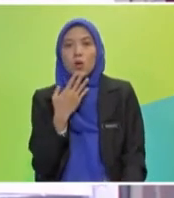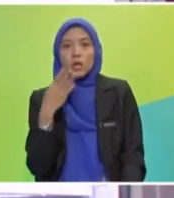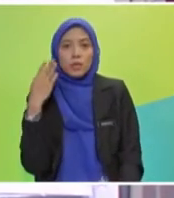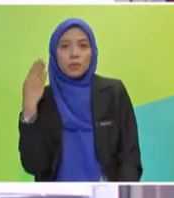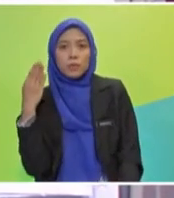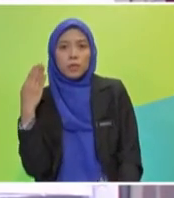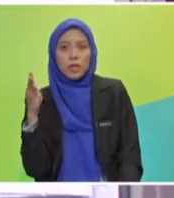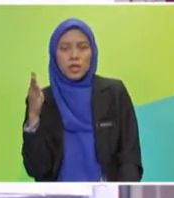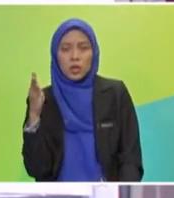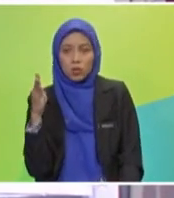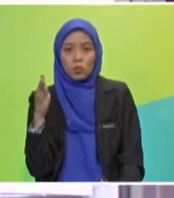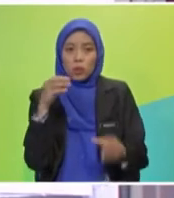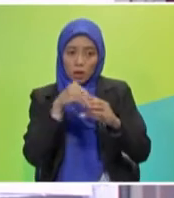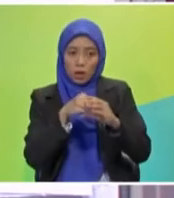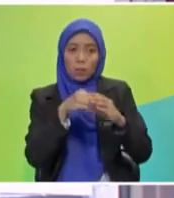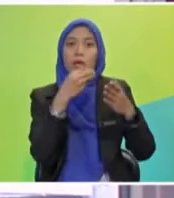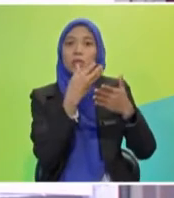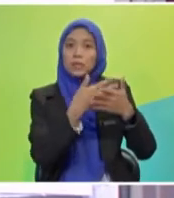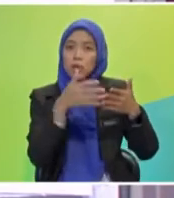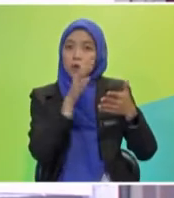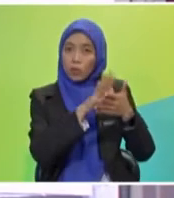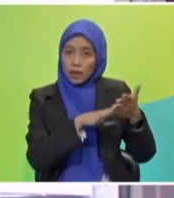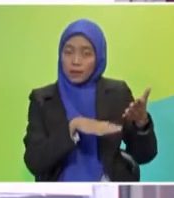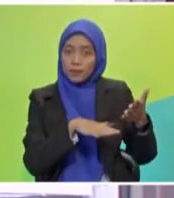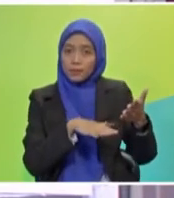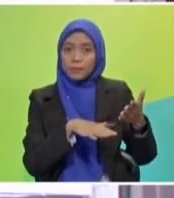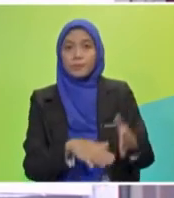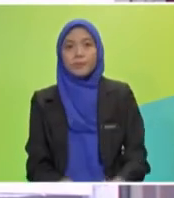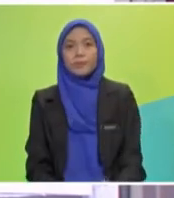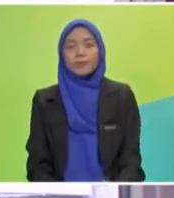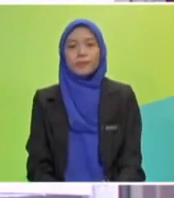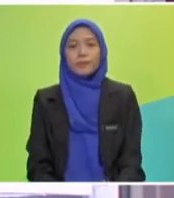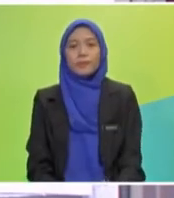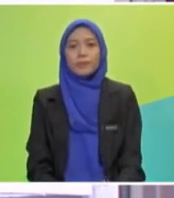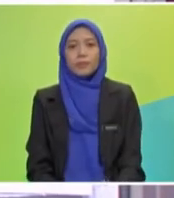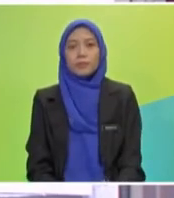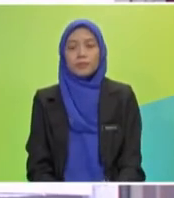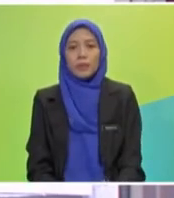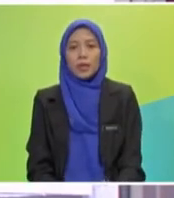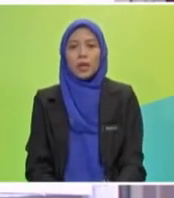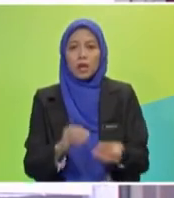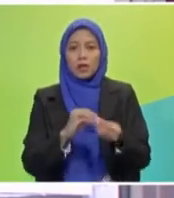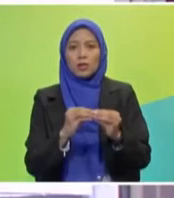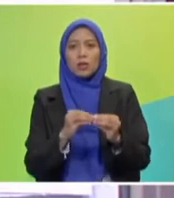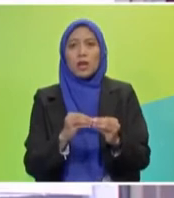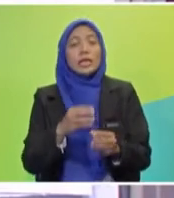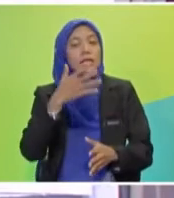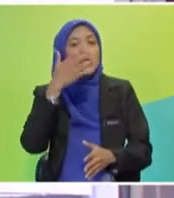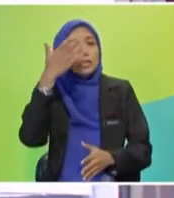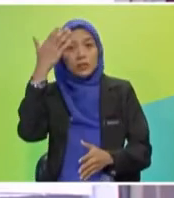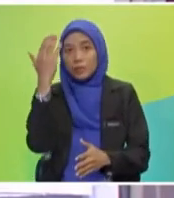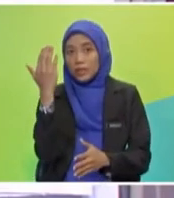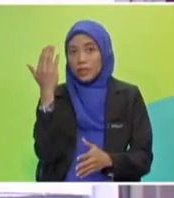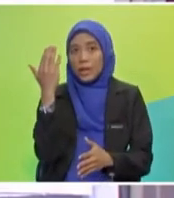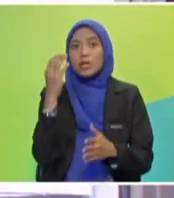ataupun mengufuk dan mencancang di sini. Dia adalah kita kata cerminan ataupun pantulan